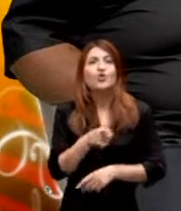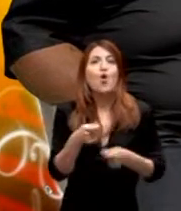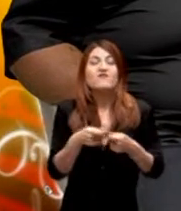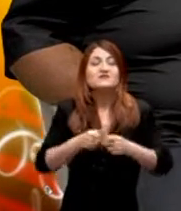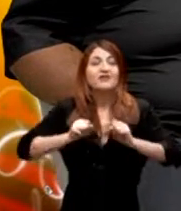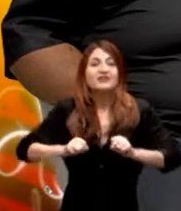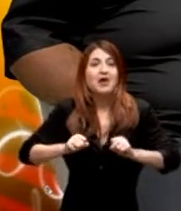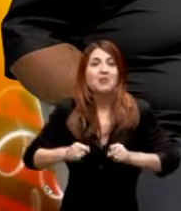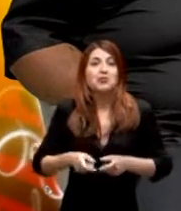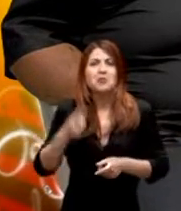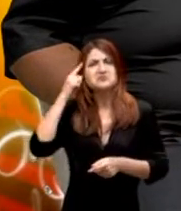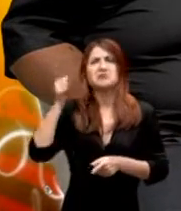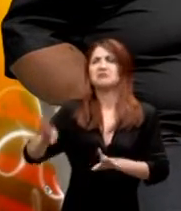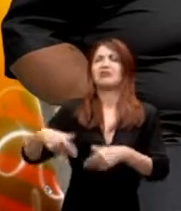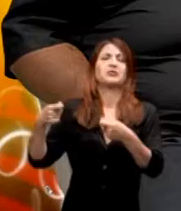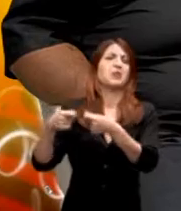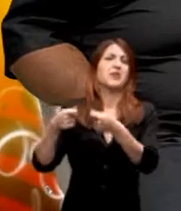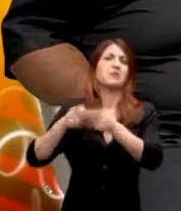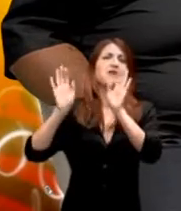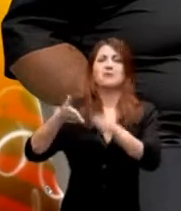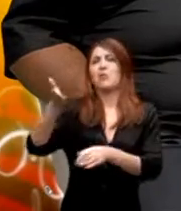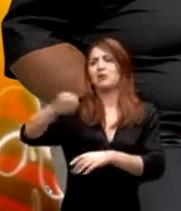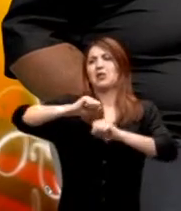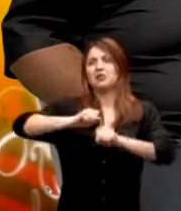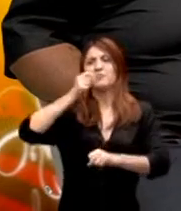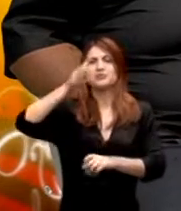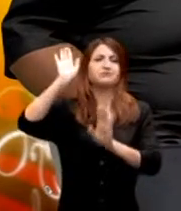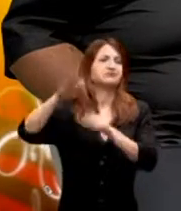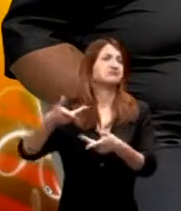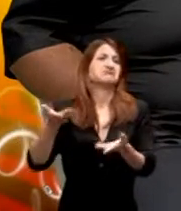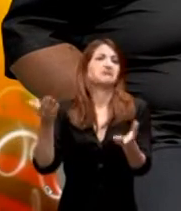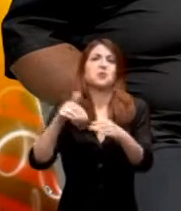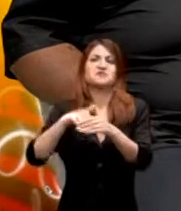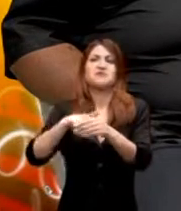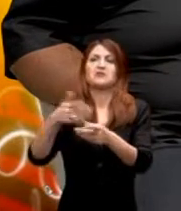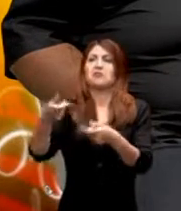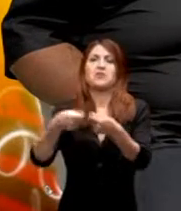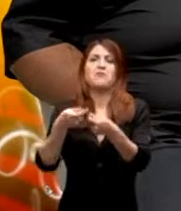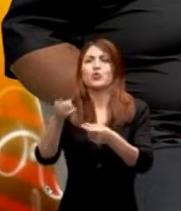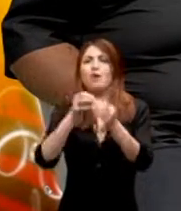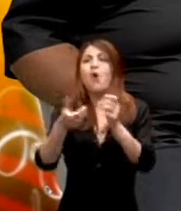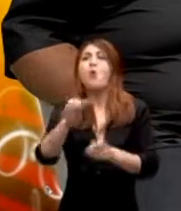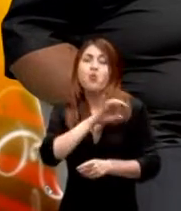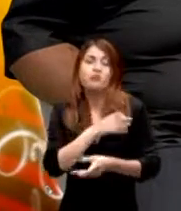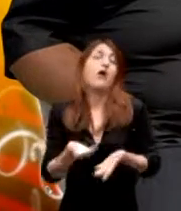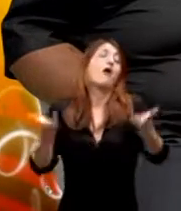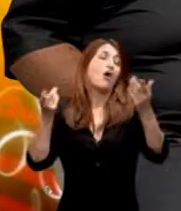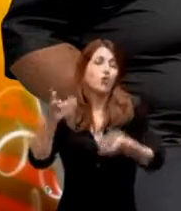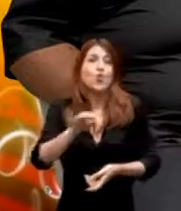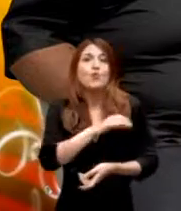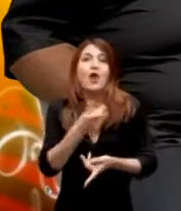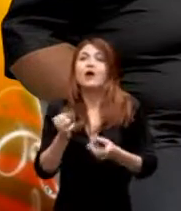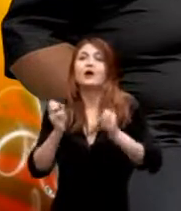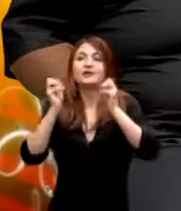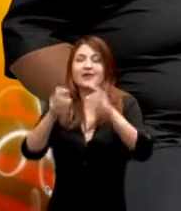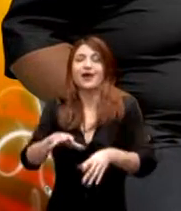debljine, narod naš ne povezuje. Kod debljine, pa debeli čovjek, pa, mislim, to nije problem. Umro je, naglo je